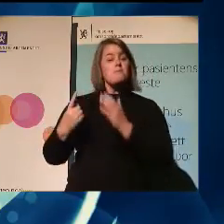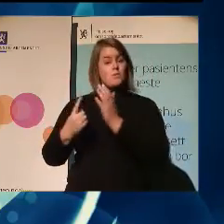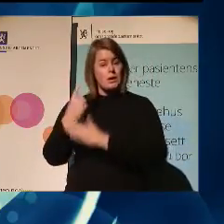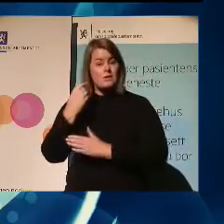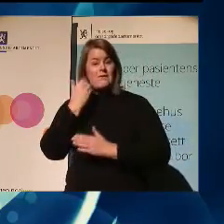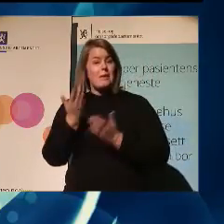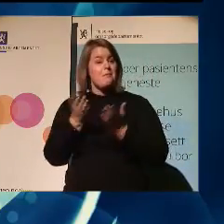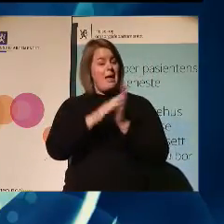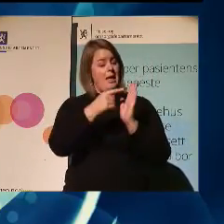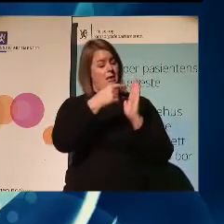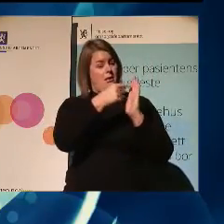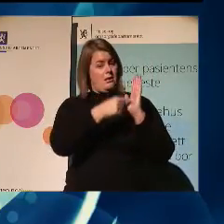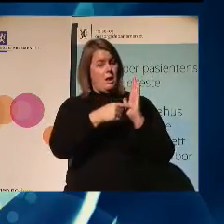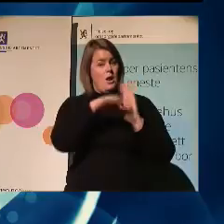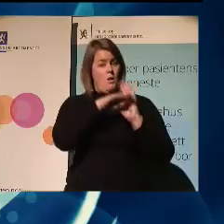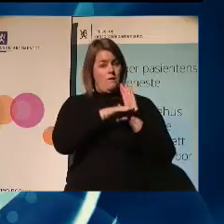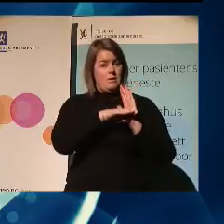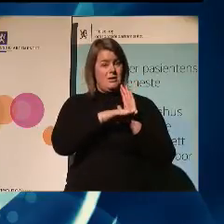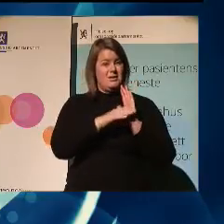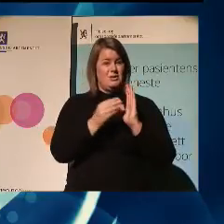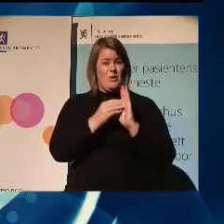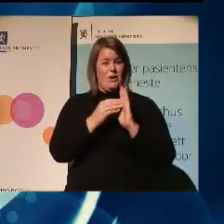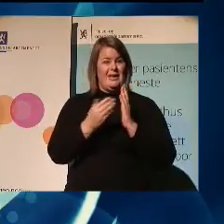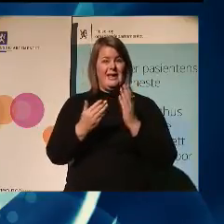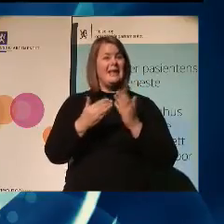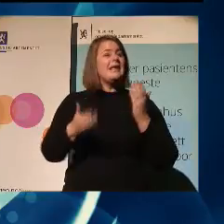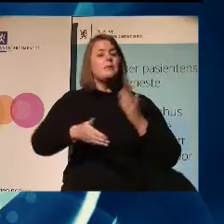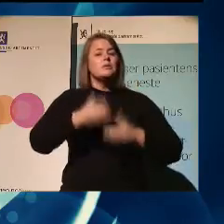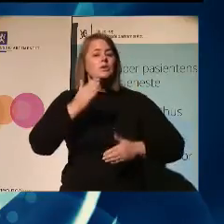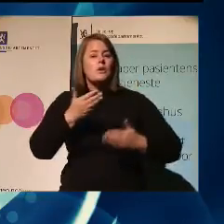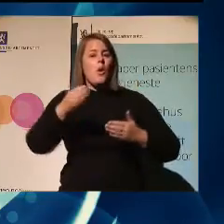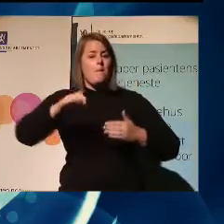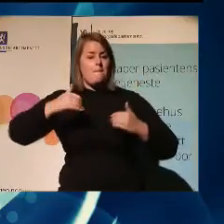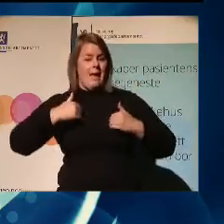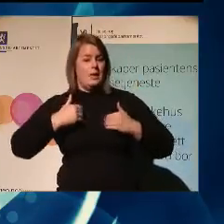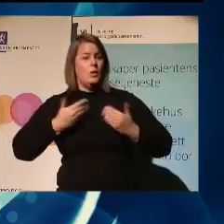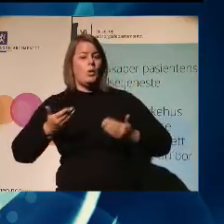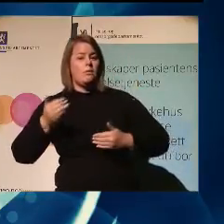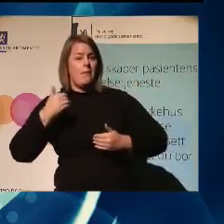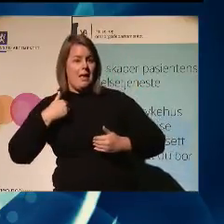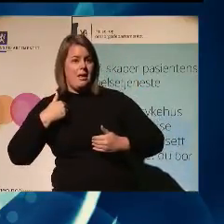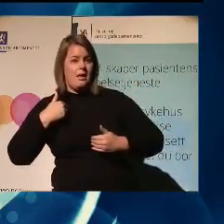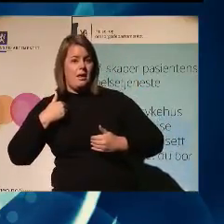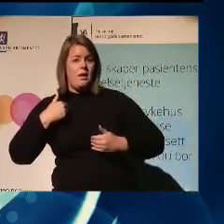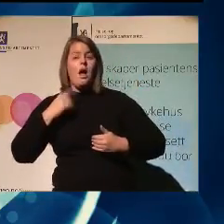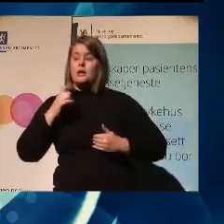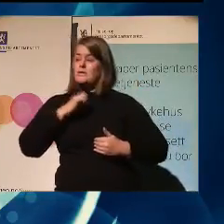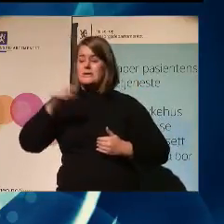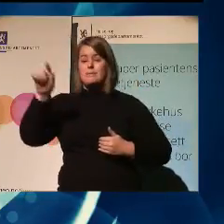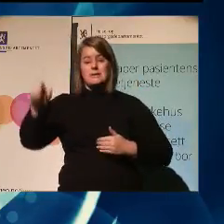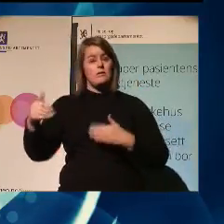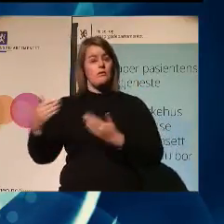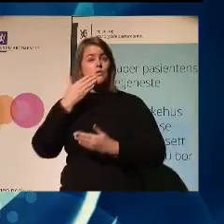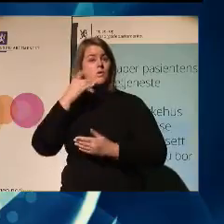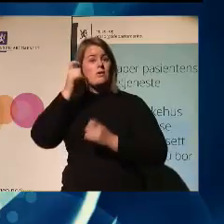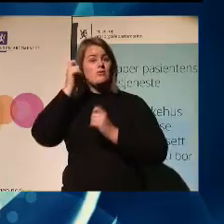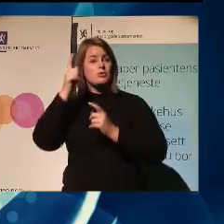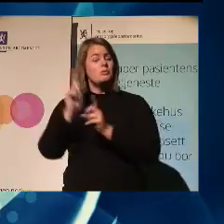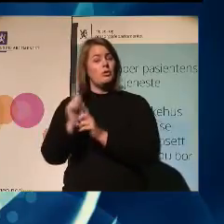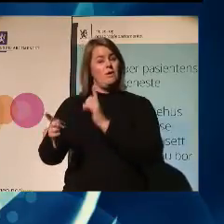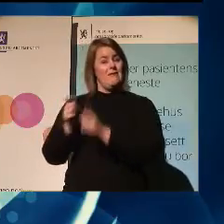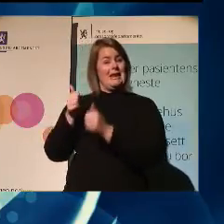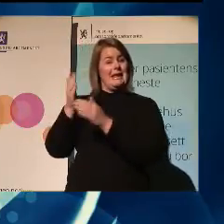står i lovverket, ingen beslutning om meg, uten meg. Det faktisk sånn at hvis du får god informasjon, så gjør du de valgene som